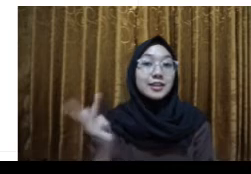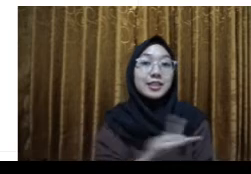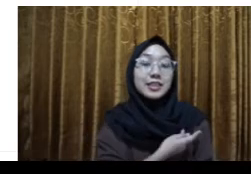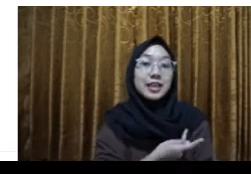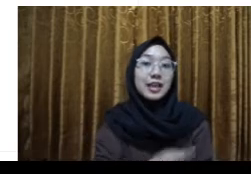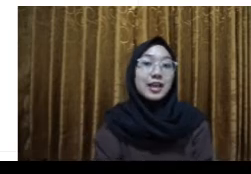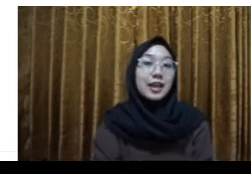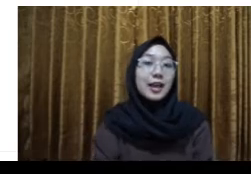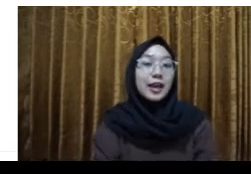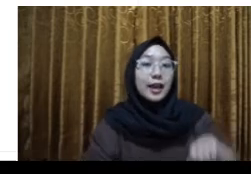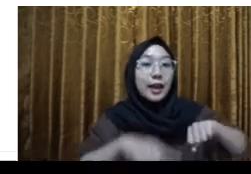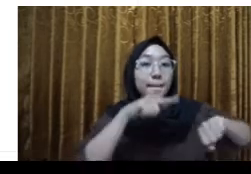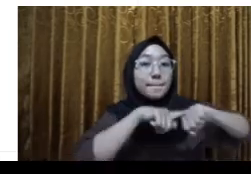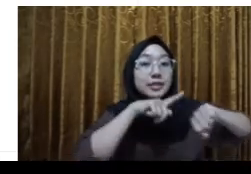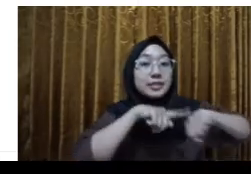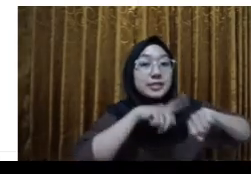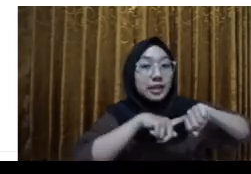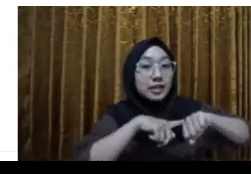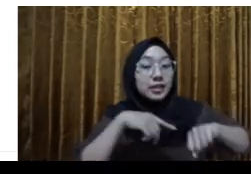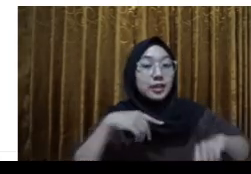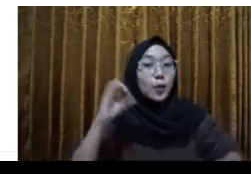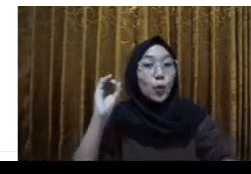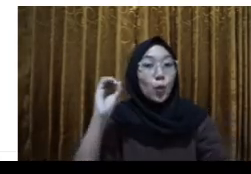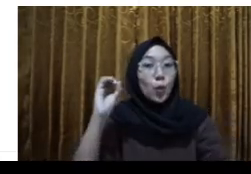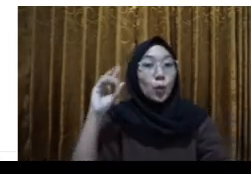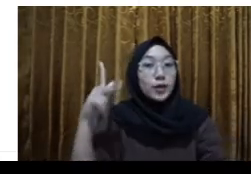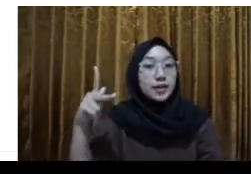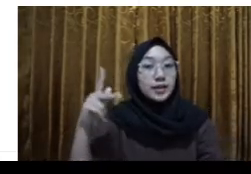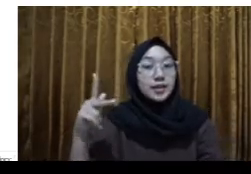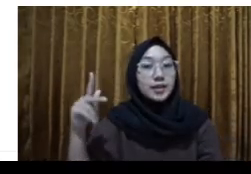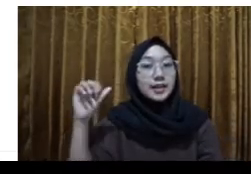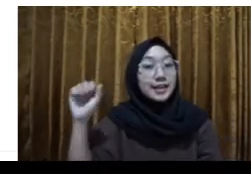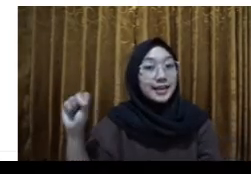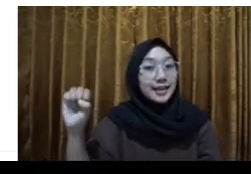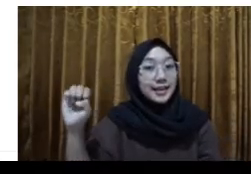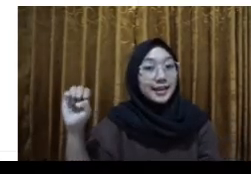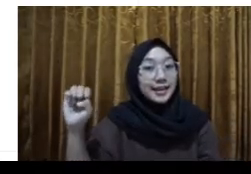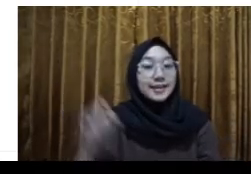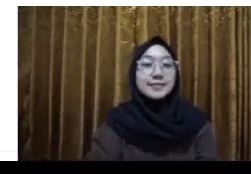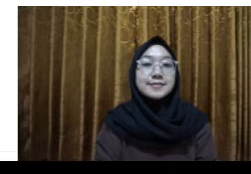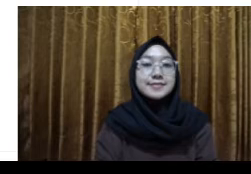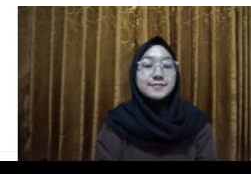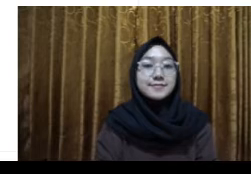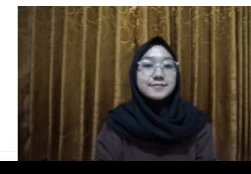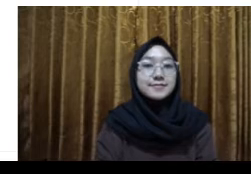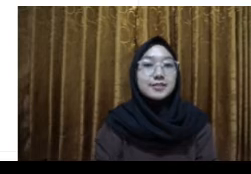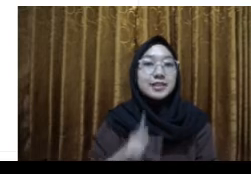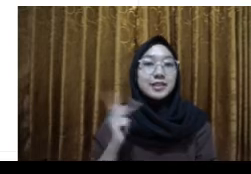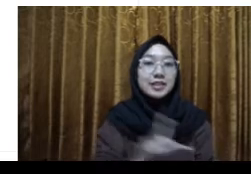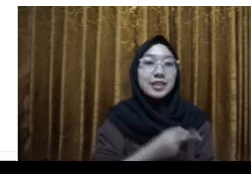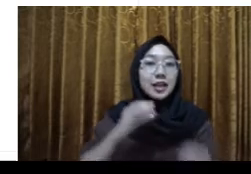again. Tell me more. OK button. Cancel. OK Kita button. oke saja ini. Microsoft Word document edit